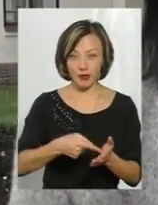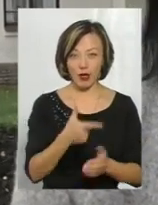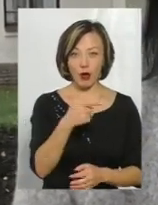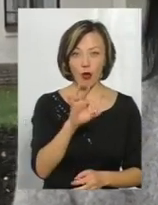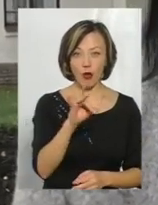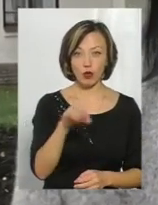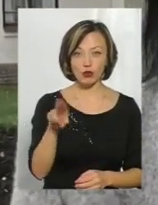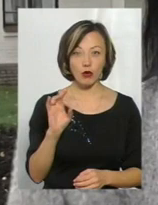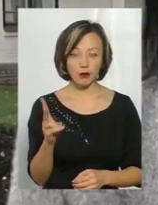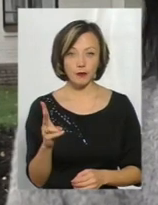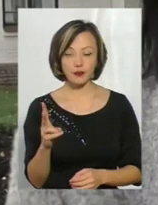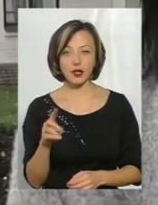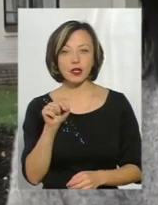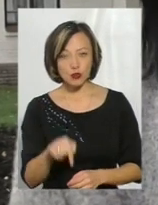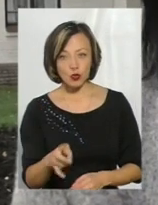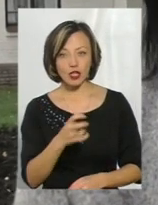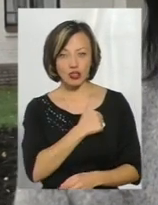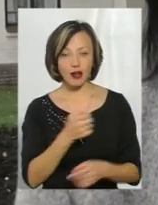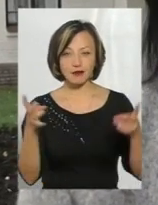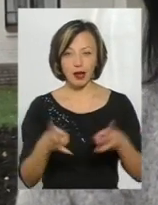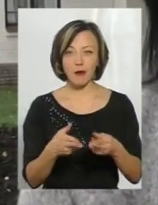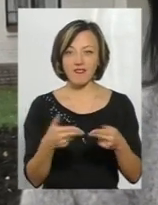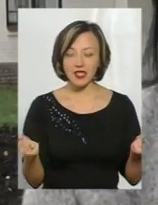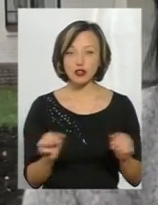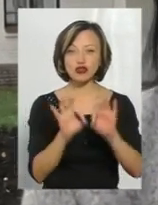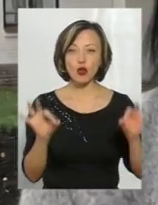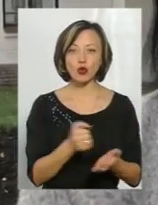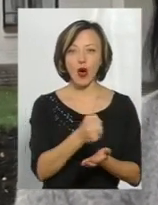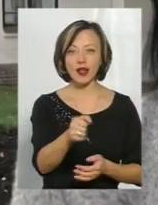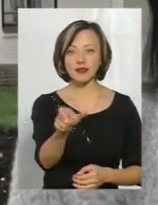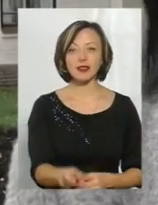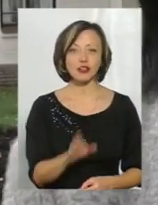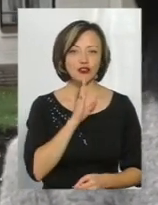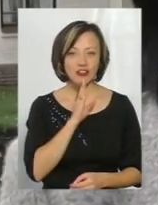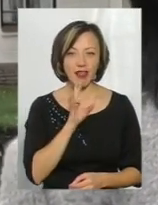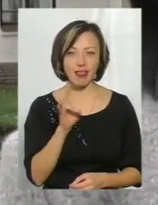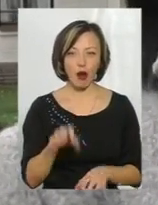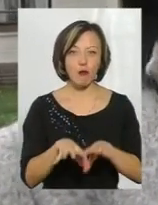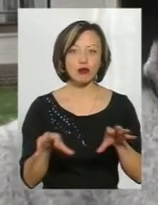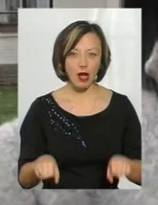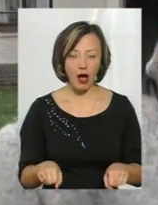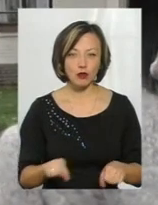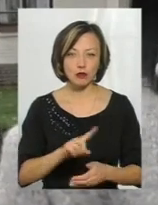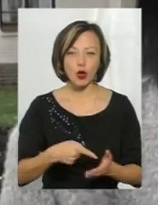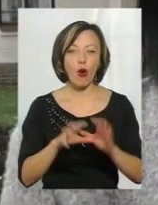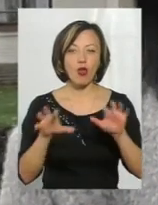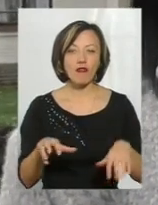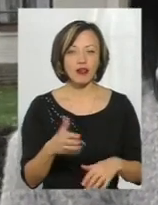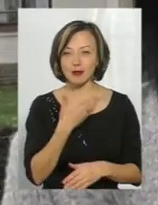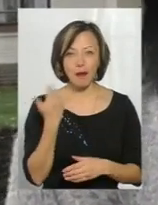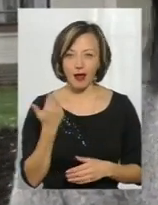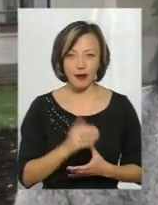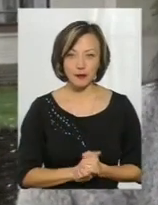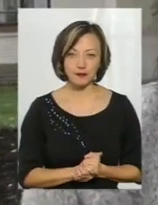то тут, на жаль, треба визнати, що жодного кандидата жінки на посаду міського голови Грудка